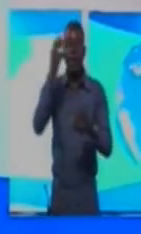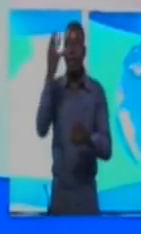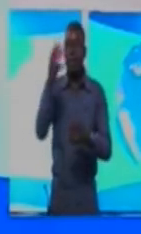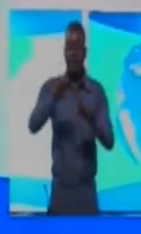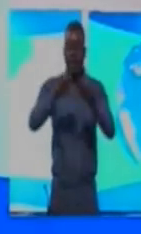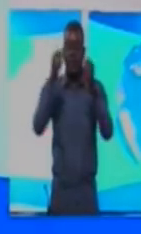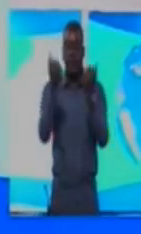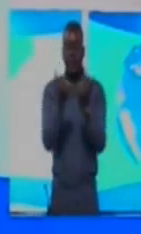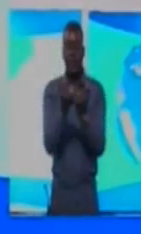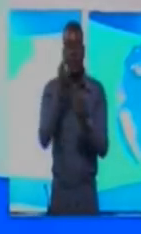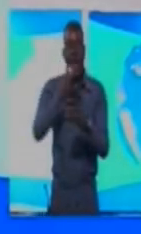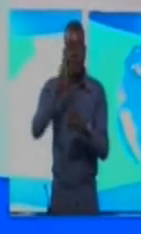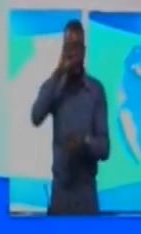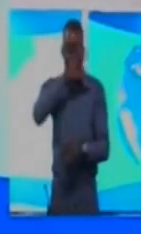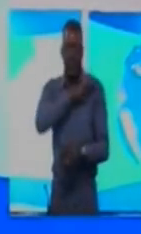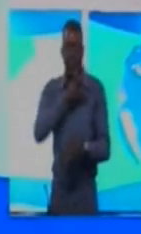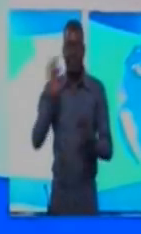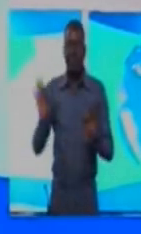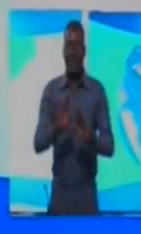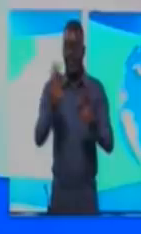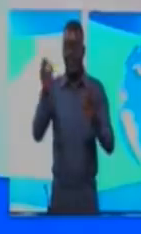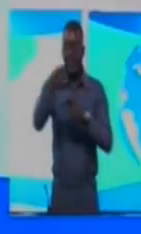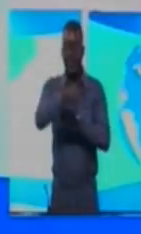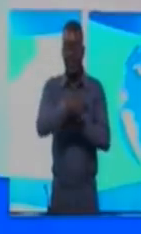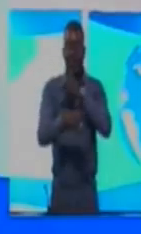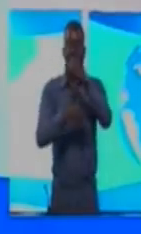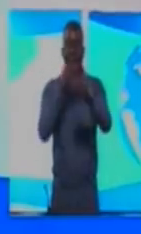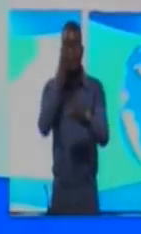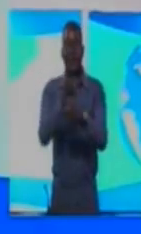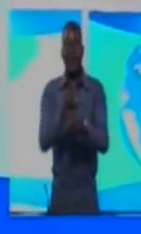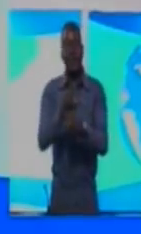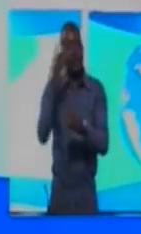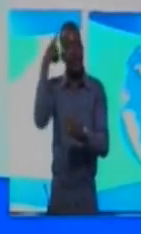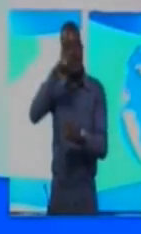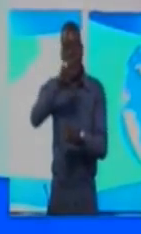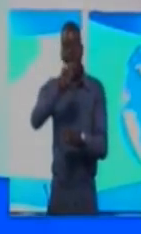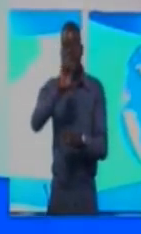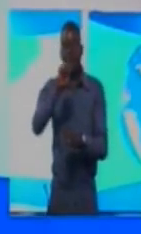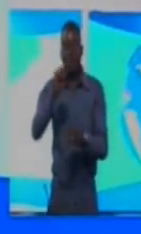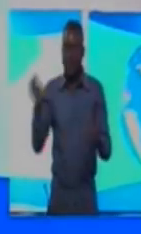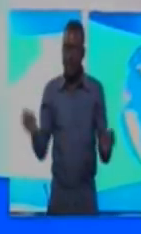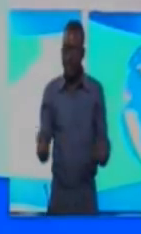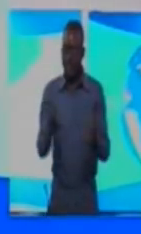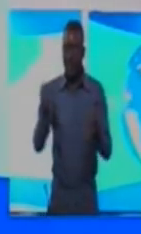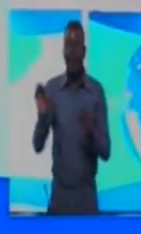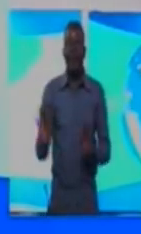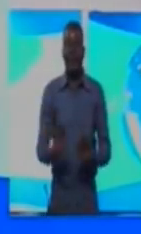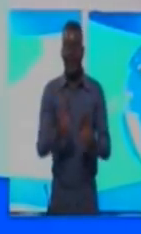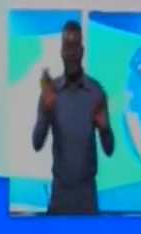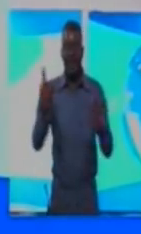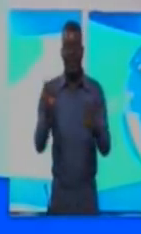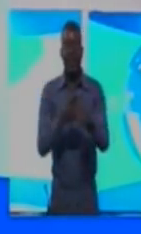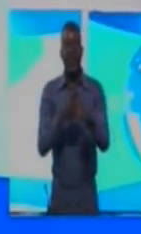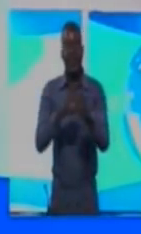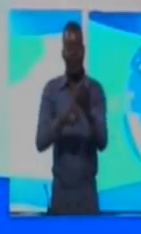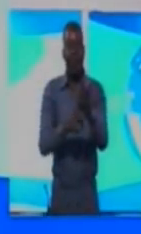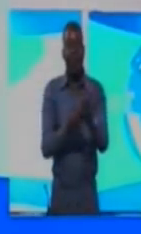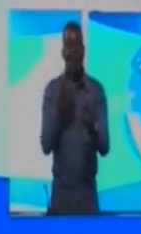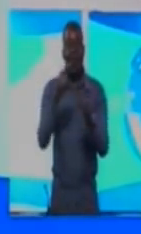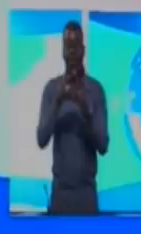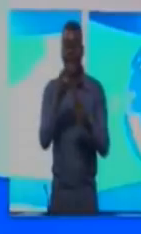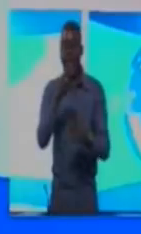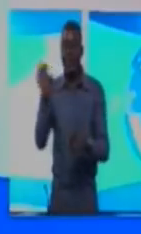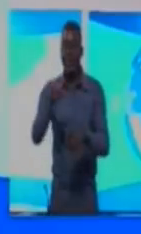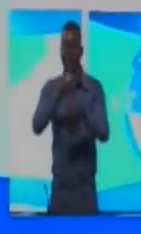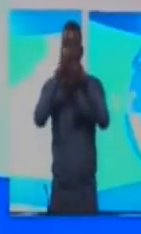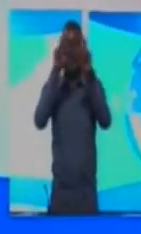associations burkinabées à la faveur de la célébration de la journée internationale de la tolérance. Un événement commémoré pour la première fois au Burkina. La